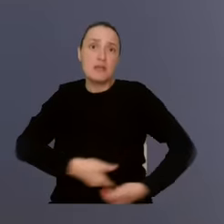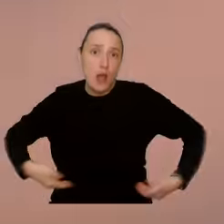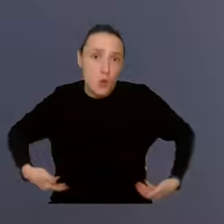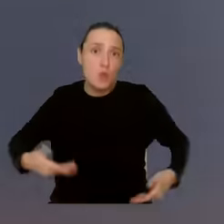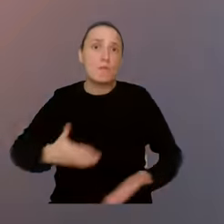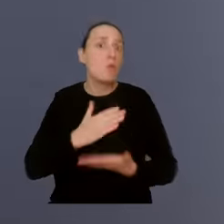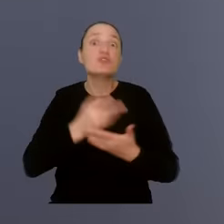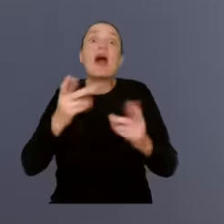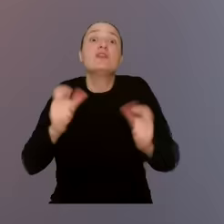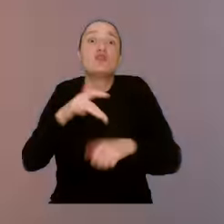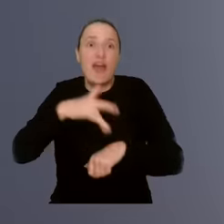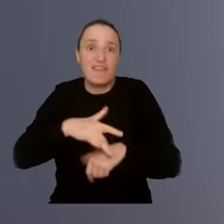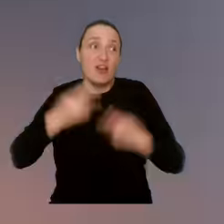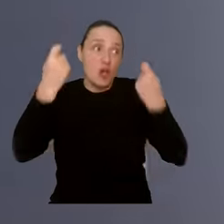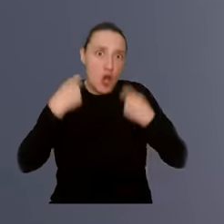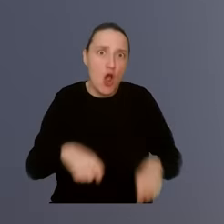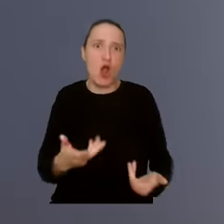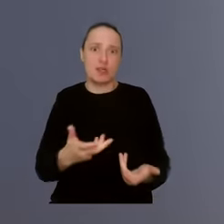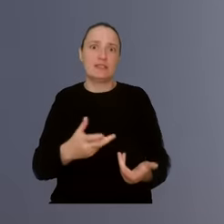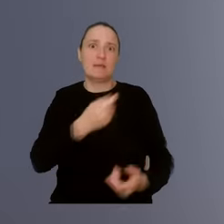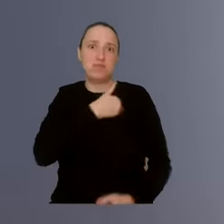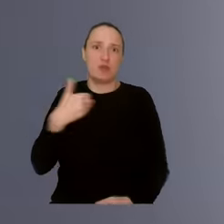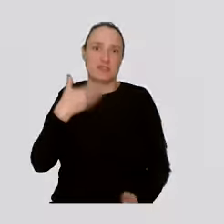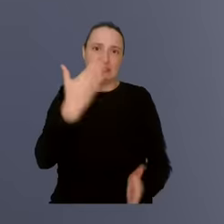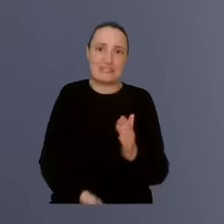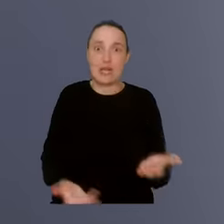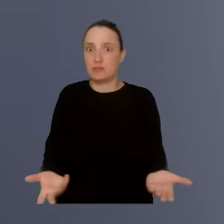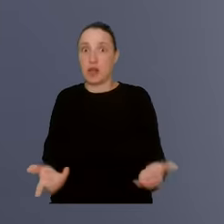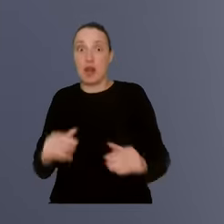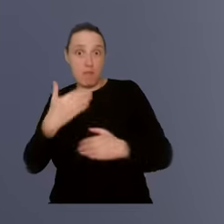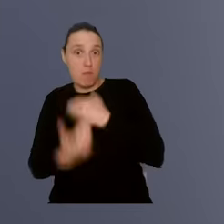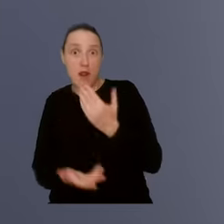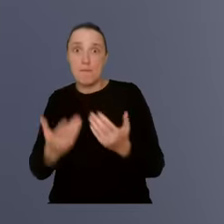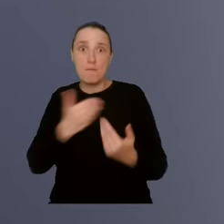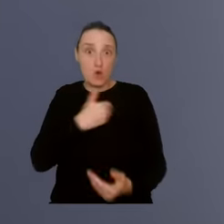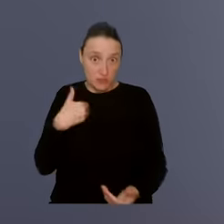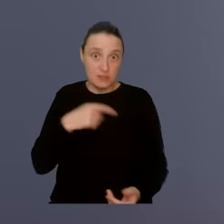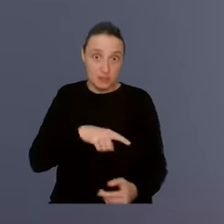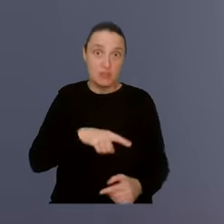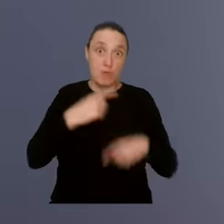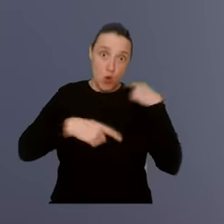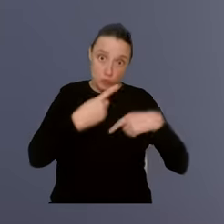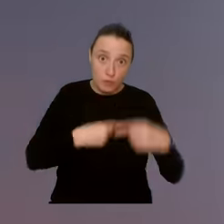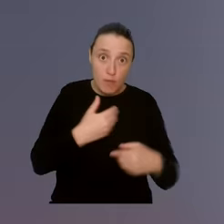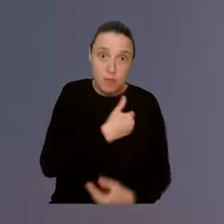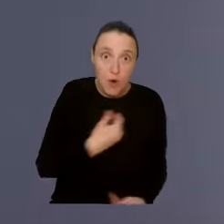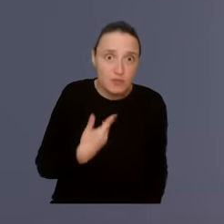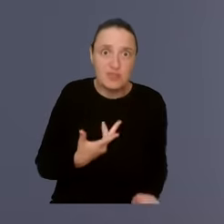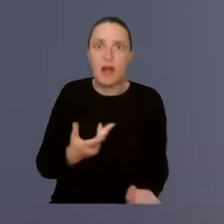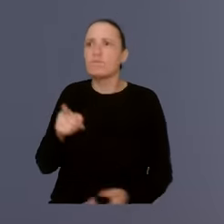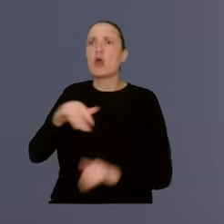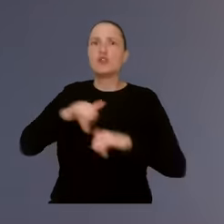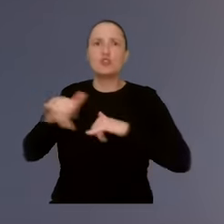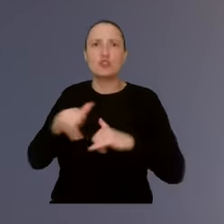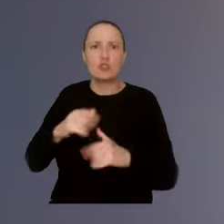rolników i powoduje, że wszyscy zastanawiamy się, z jakiej mąki robiony jest polski chleb. Przez ostatnie miesiące udawali, że coś robią, a nie zrobili nic. Poza